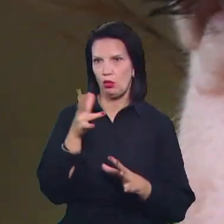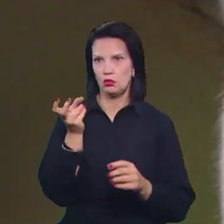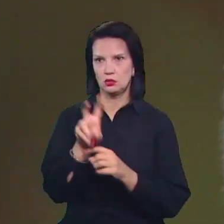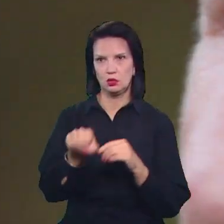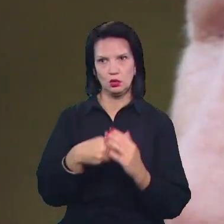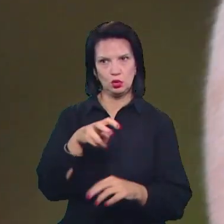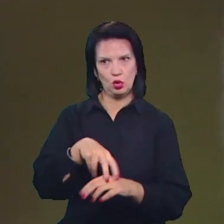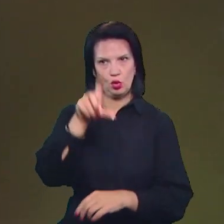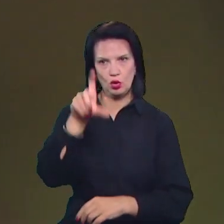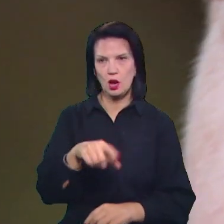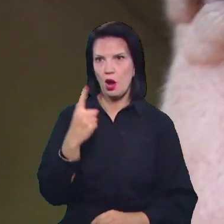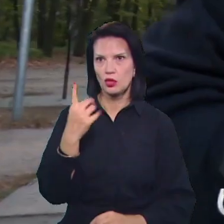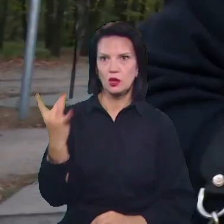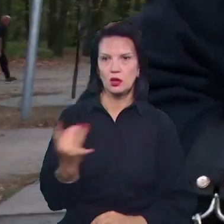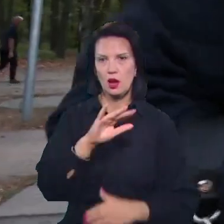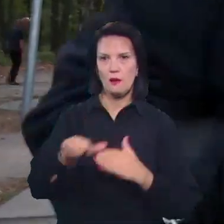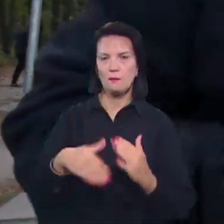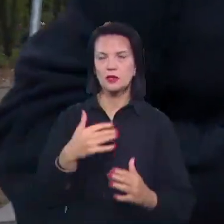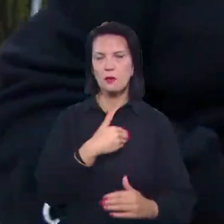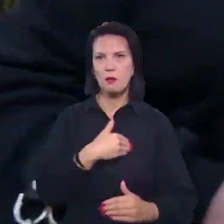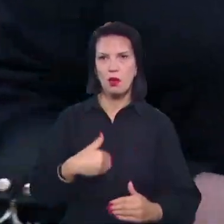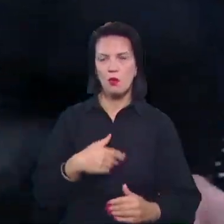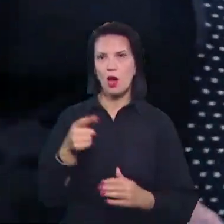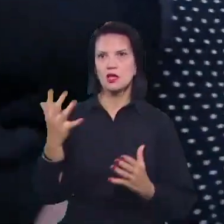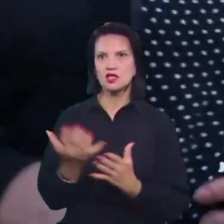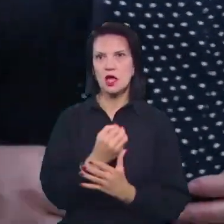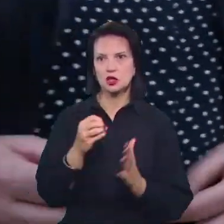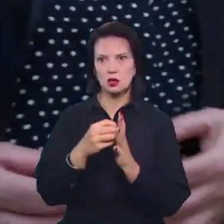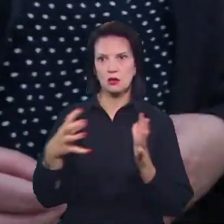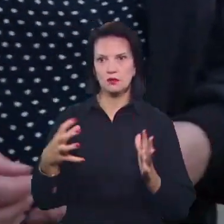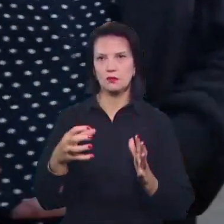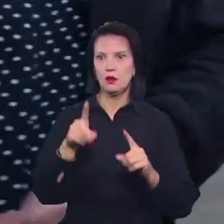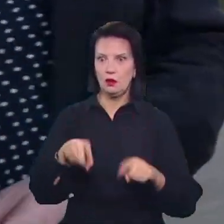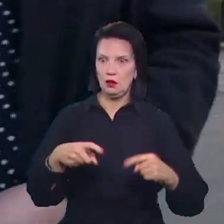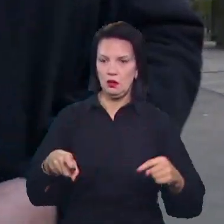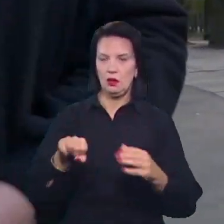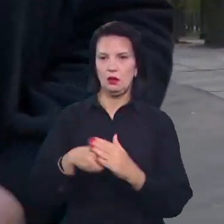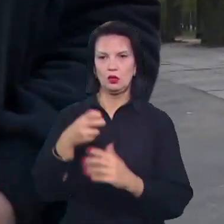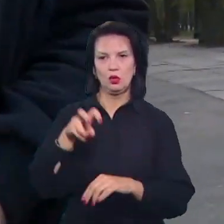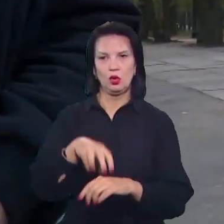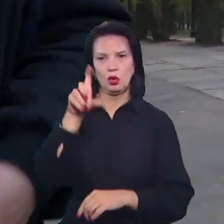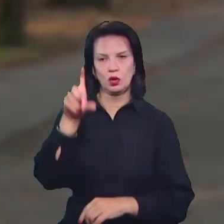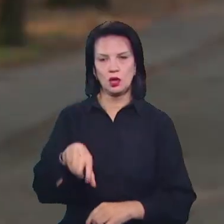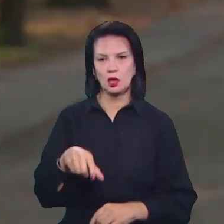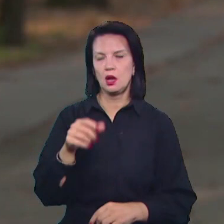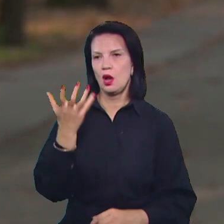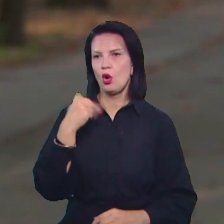А коли одного разу після пальпації знайшла новоутворення, то мерщій побігла до мамолога. Коли пішла на першу